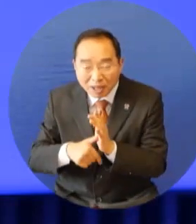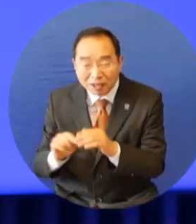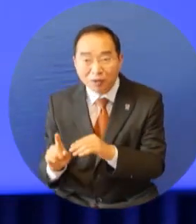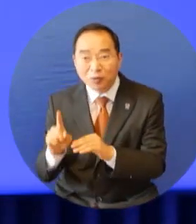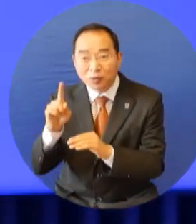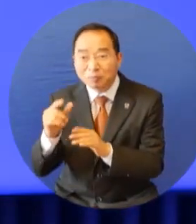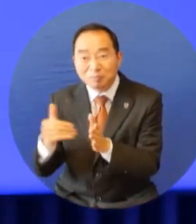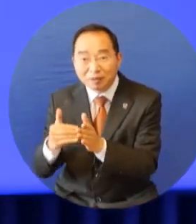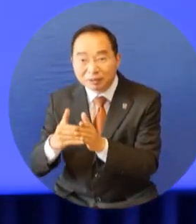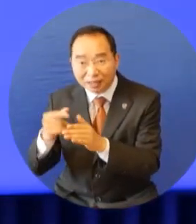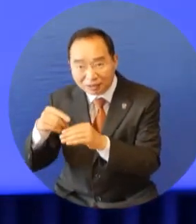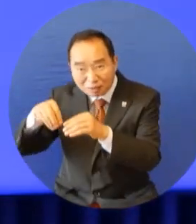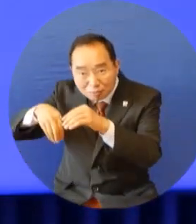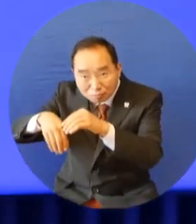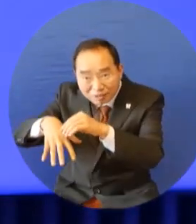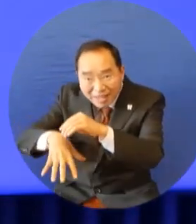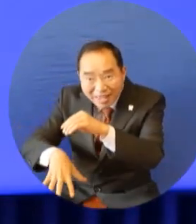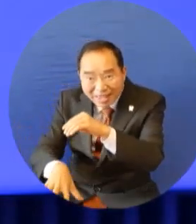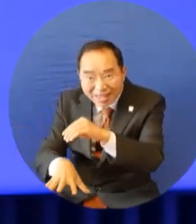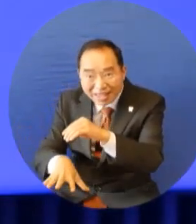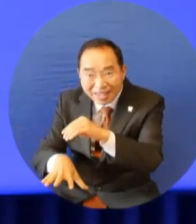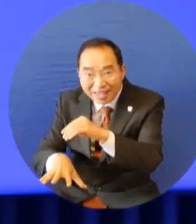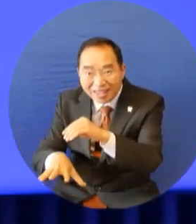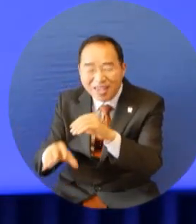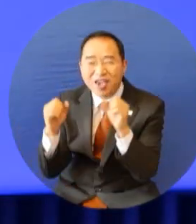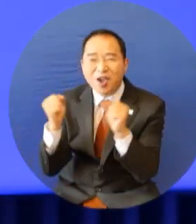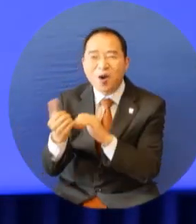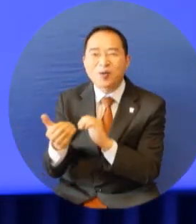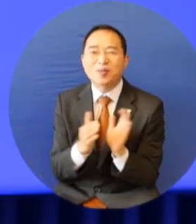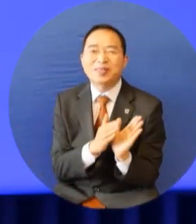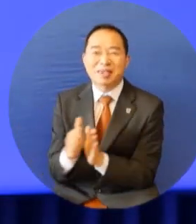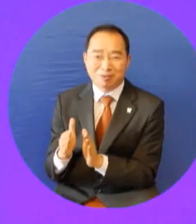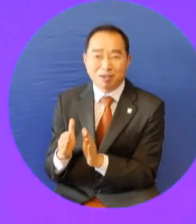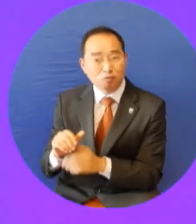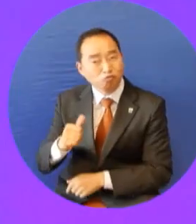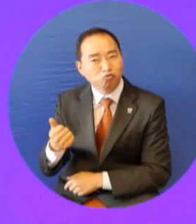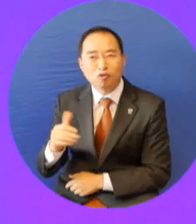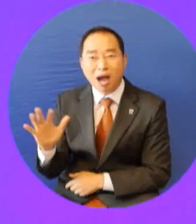겨울이 되면은 그게 다 멈춰버리고 뿌리는 다시 월동을 하지.